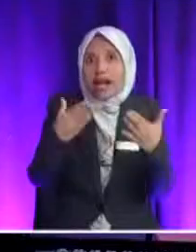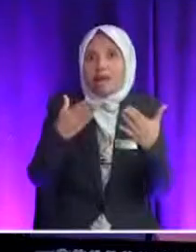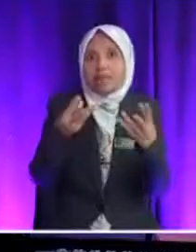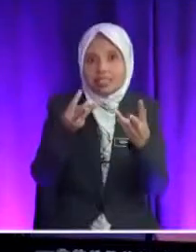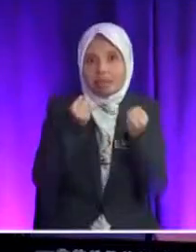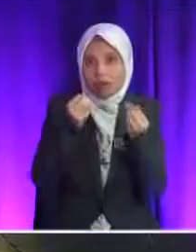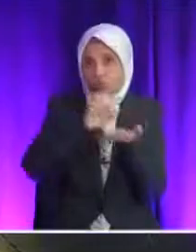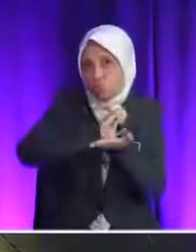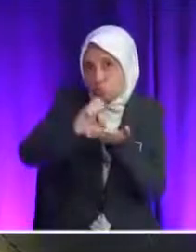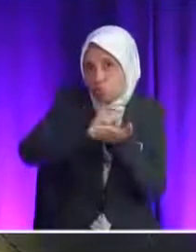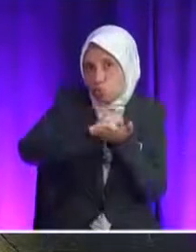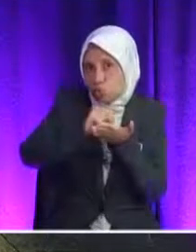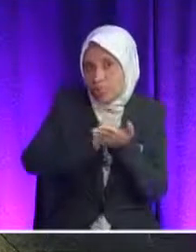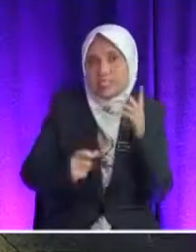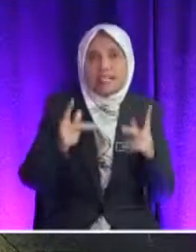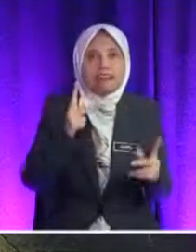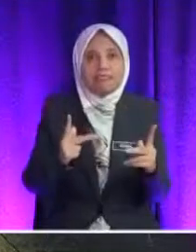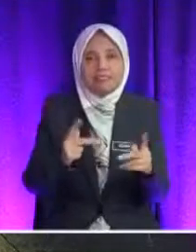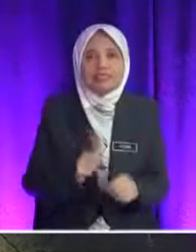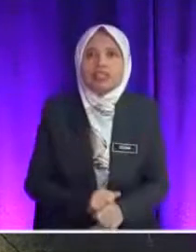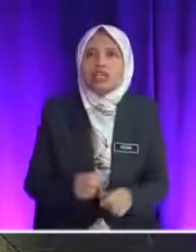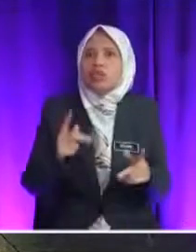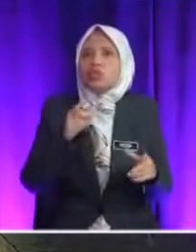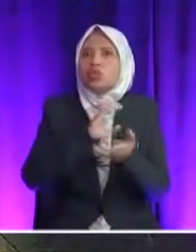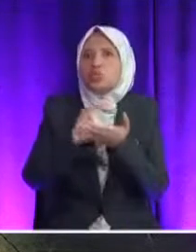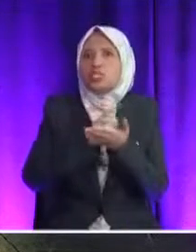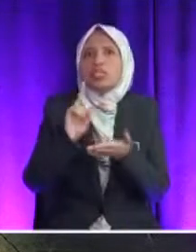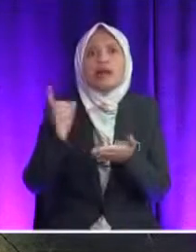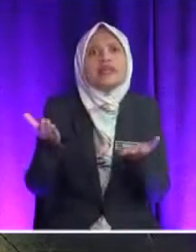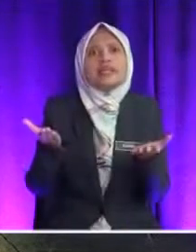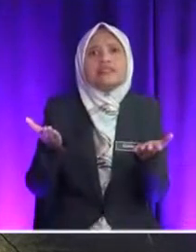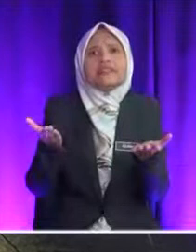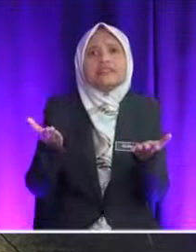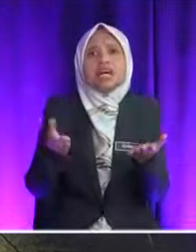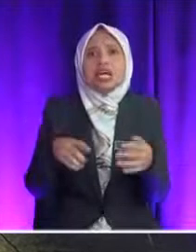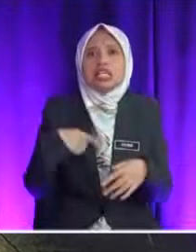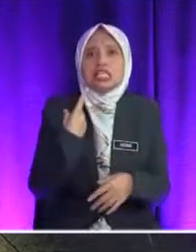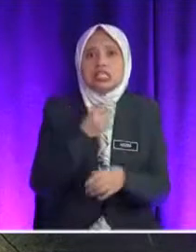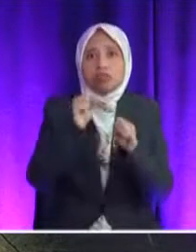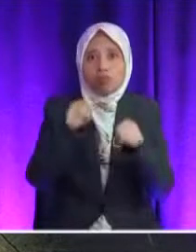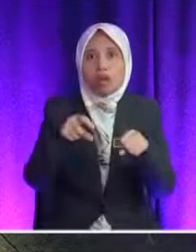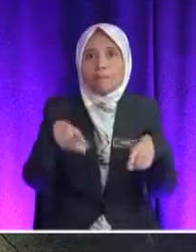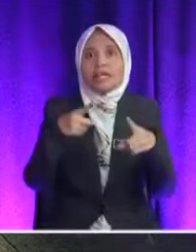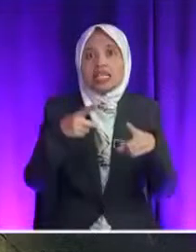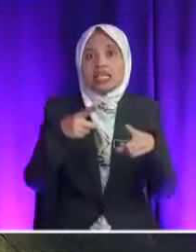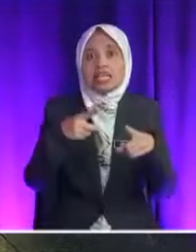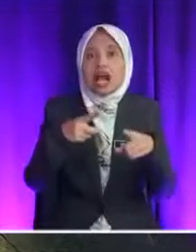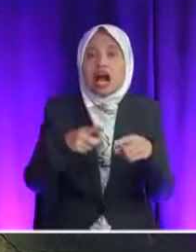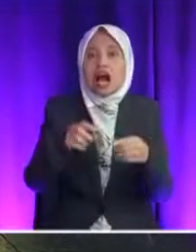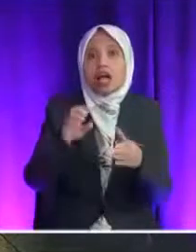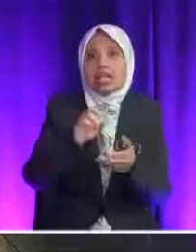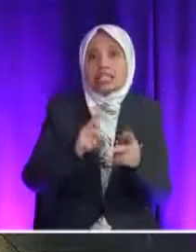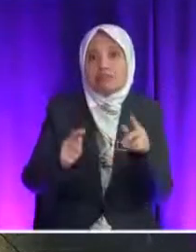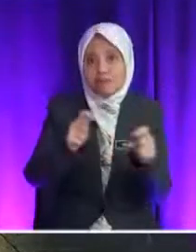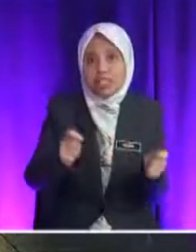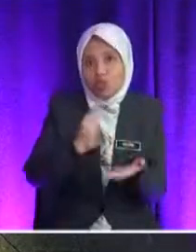Ha. Biar betul cikgu. Betul. Cuci kat mana? Cuci kat di, mana? Kita cuci di pusat car wash SMK Sentosa. Ha. Jom bawa